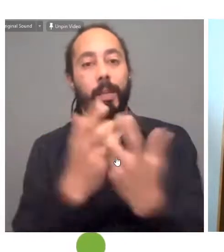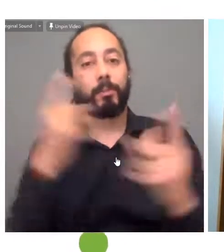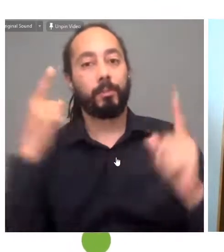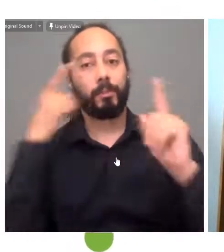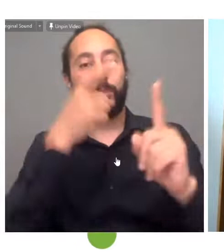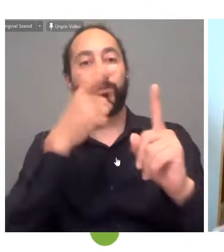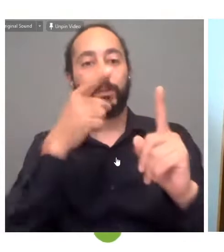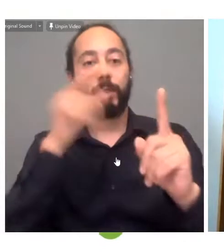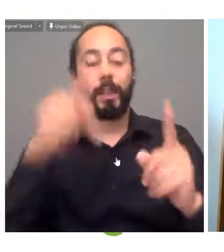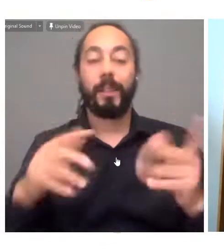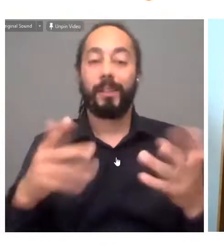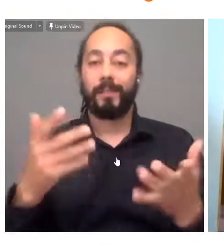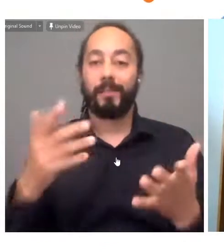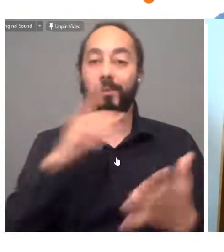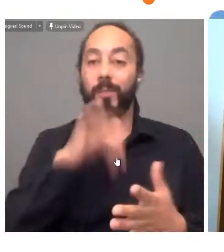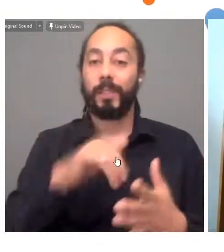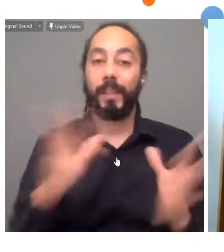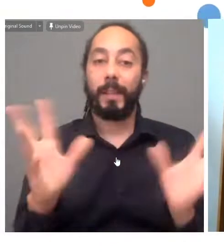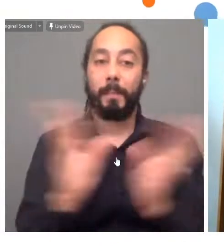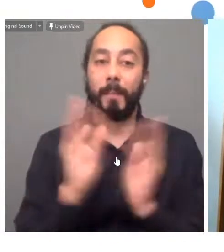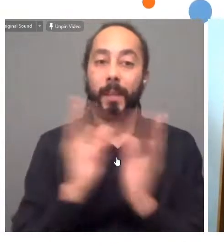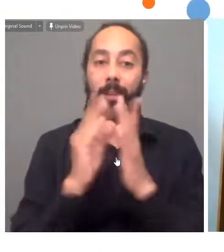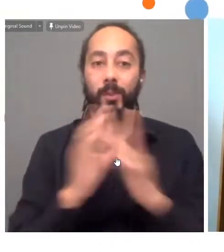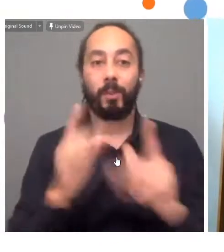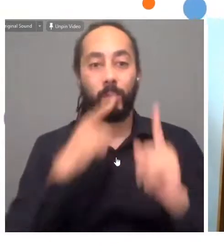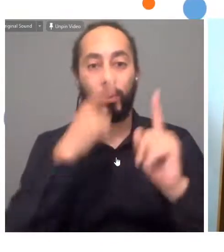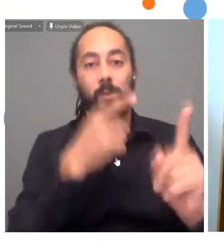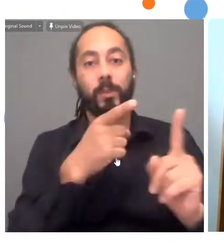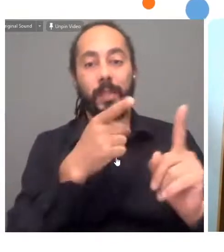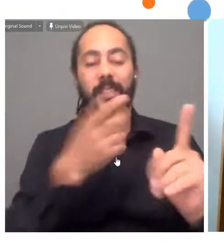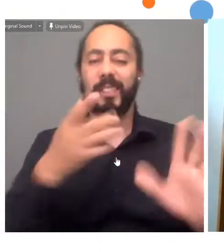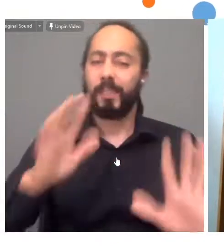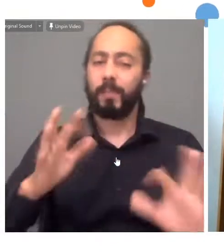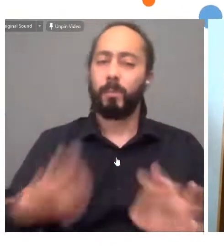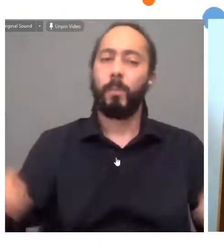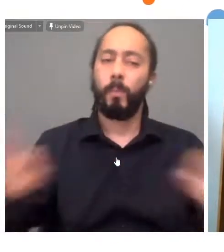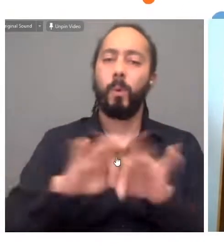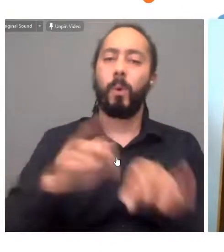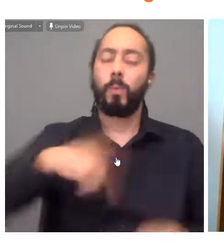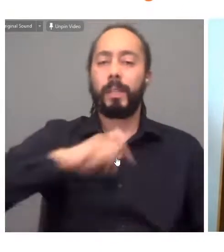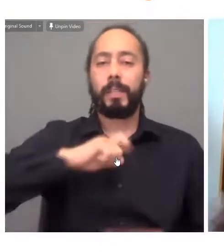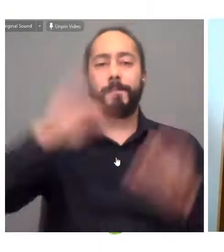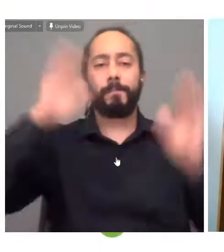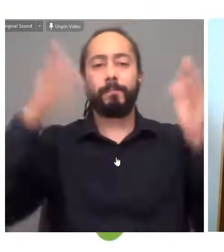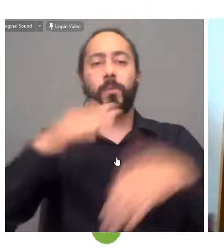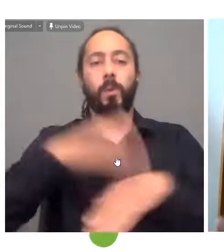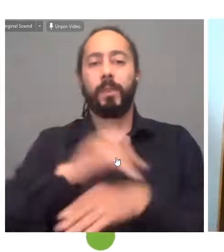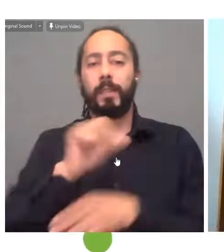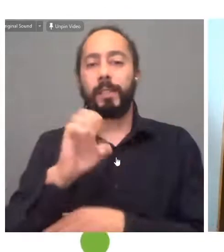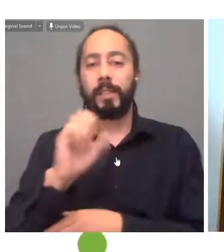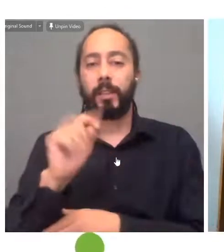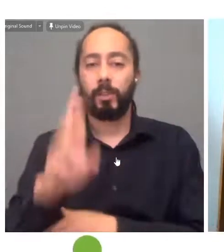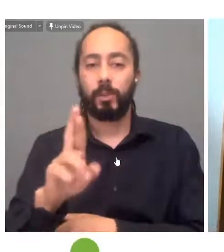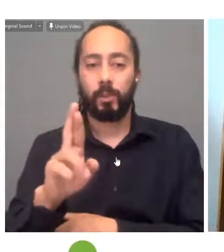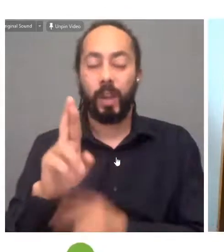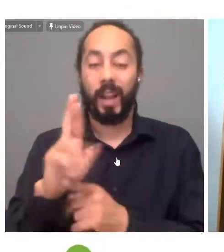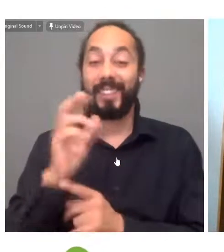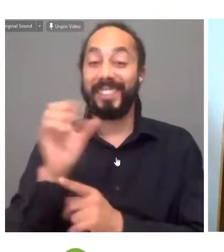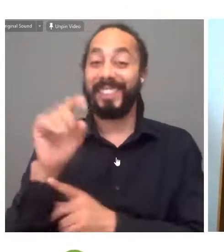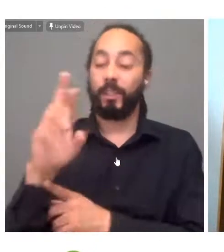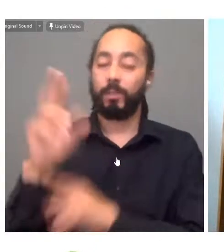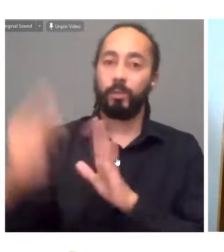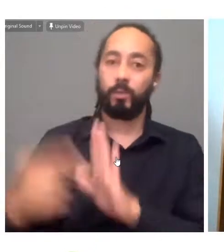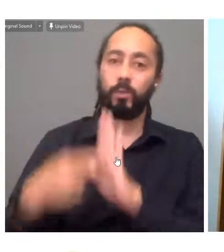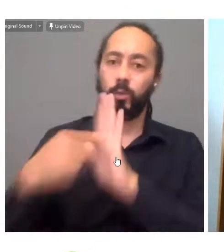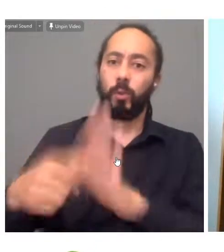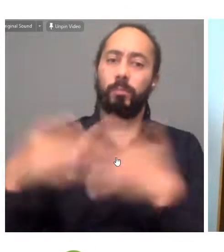reprises et là que nous proposons, il faut que ce soit adopté par le Parlement, mais que nous proposons de prolonger jusqu'au milieu de 2021. Bon,